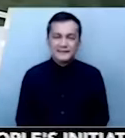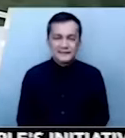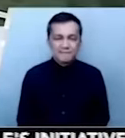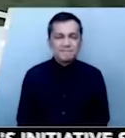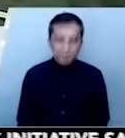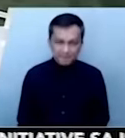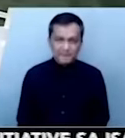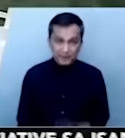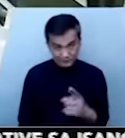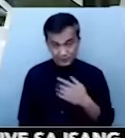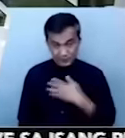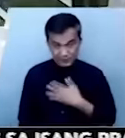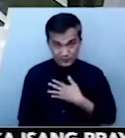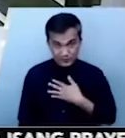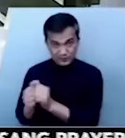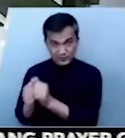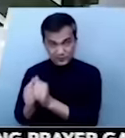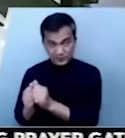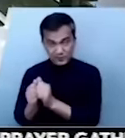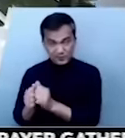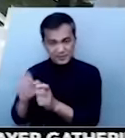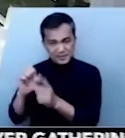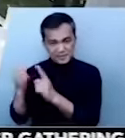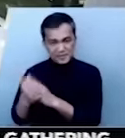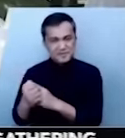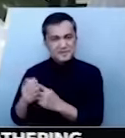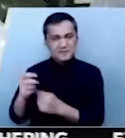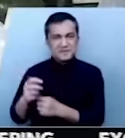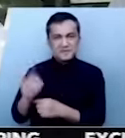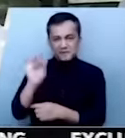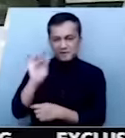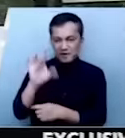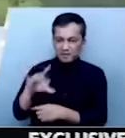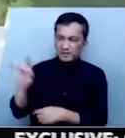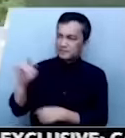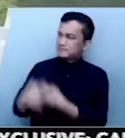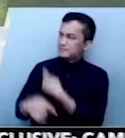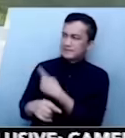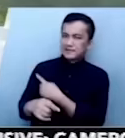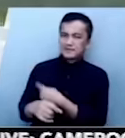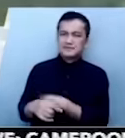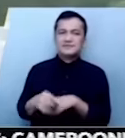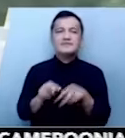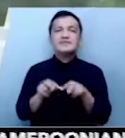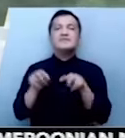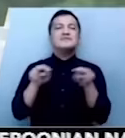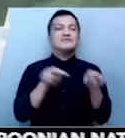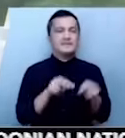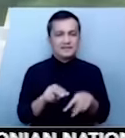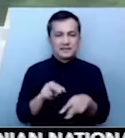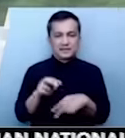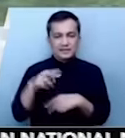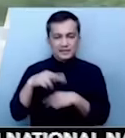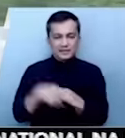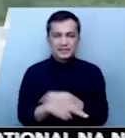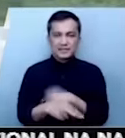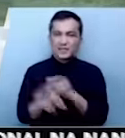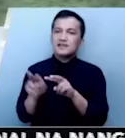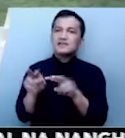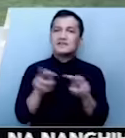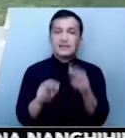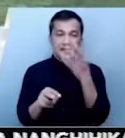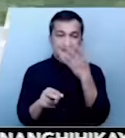to be one with nature, perfect ang spot sa view deck ng resort na ito. Dahil bukod sa kitang-kita ang ganda ng